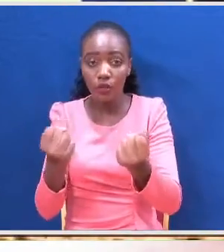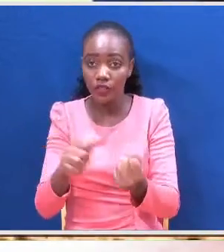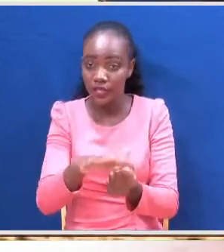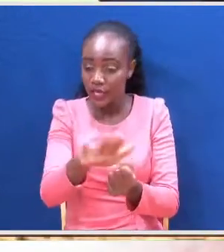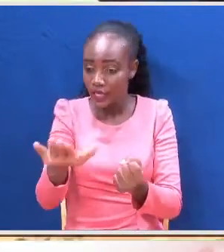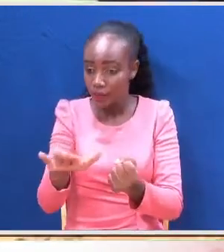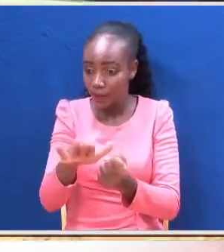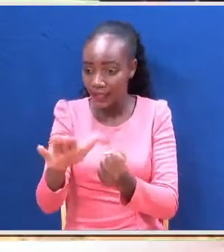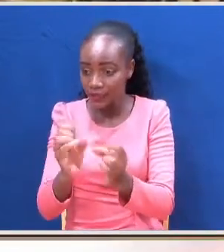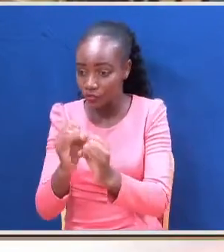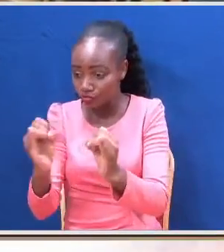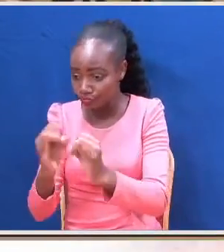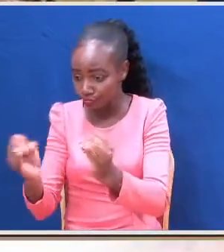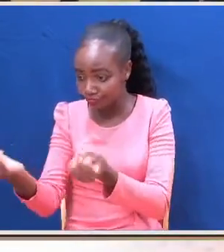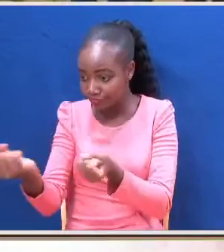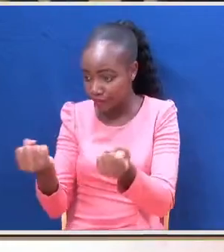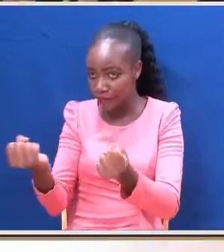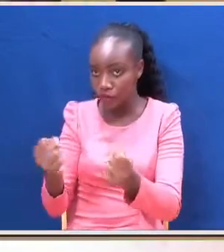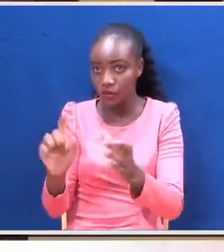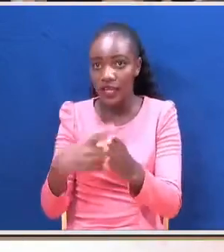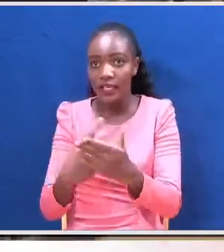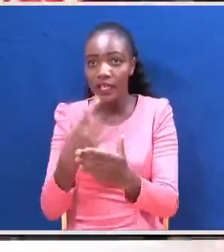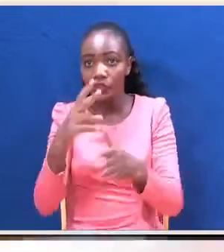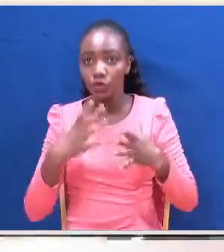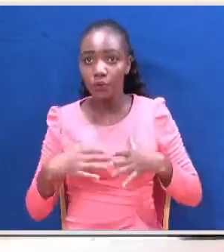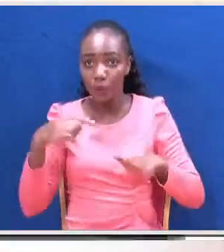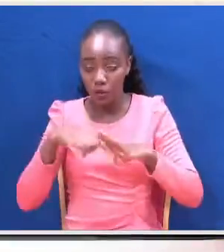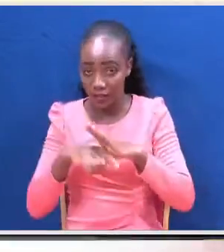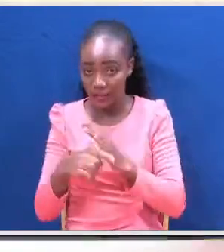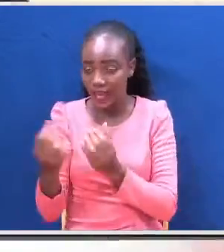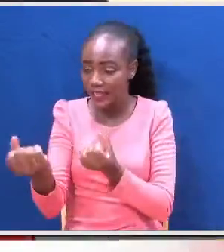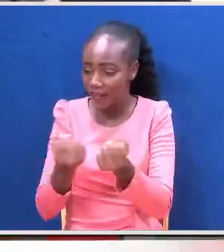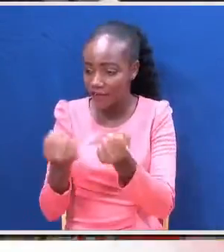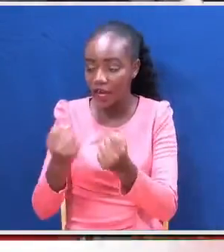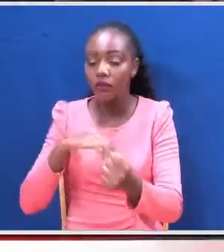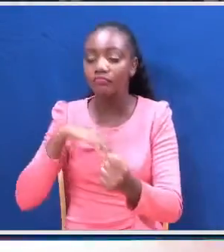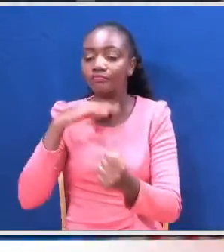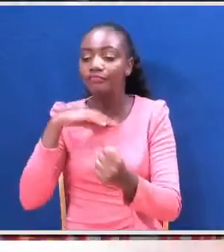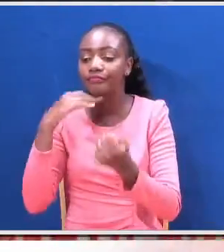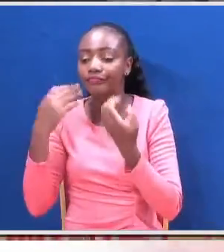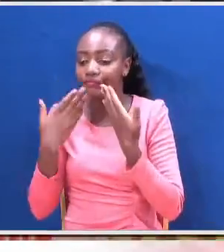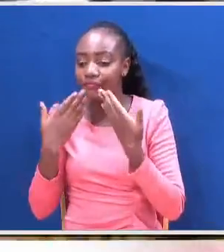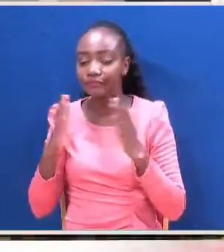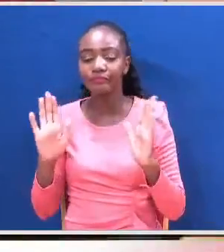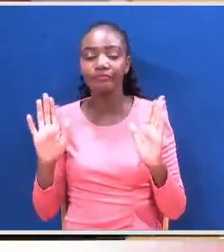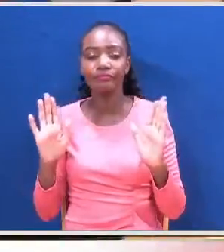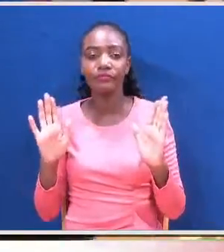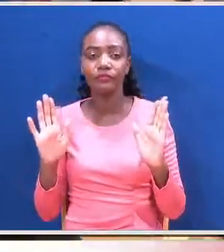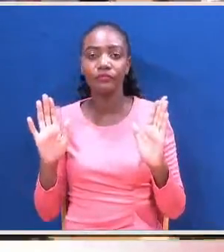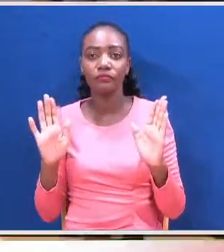kuosha magari. Watu 2 waliokuwemo ndani ya gari hilo wakifariki papo hapo.